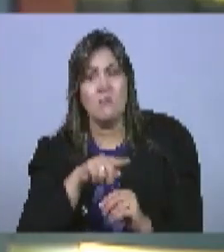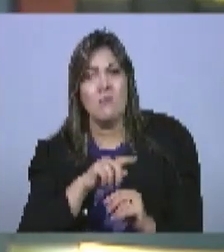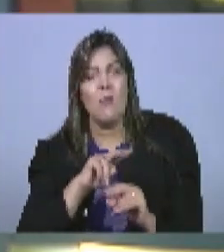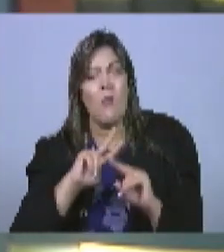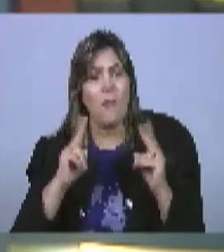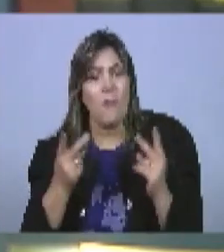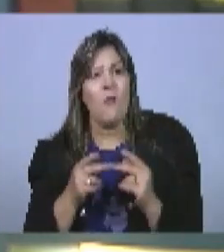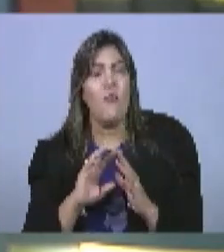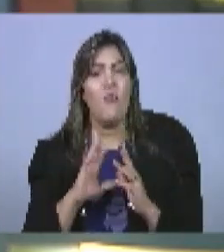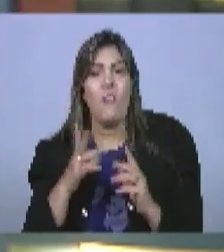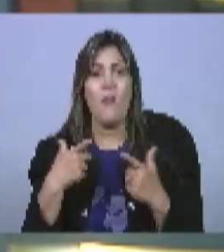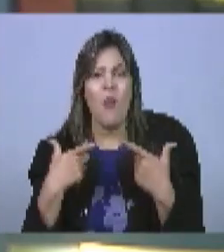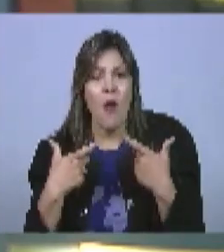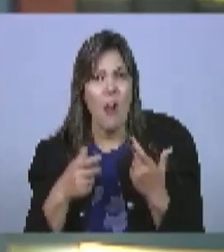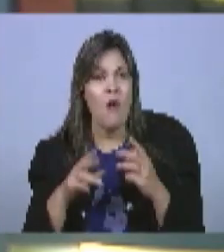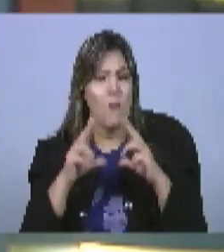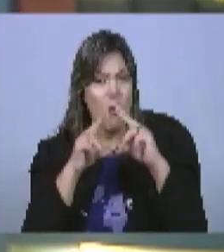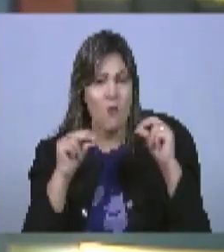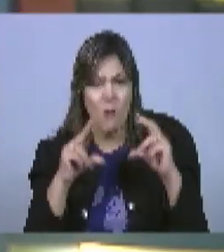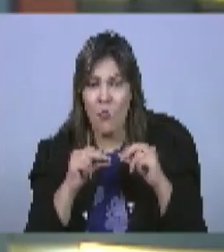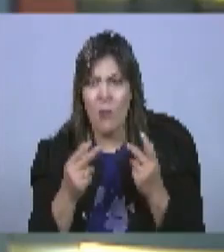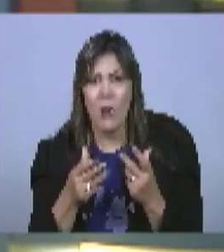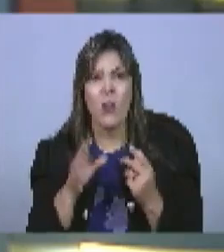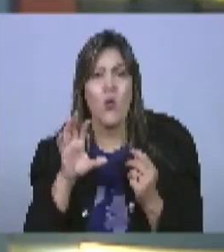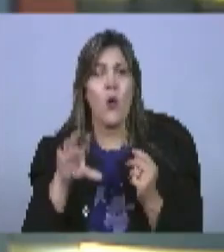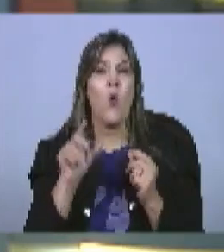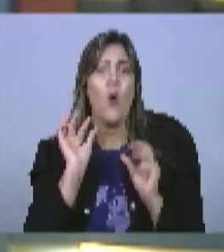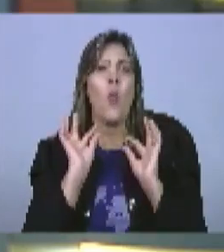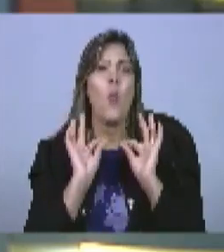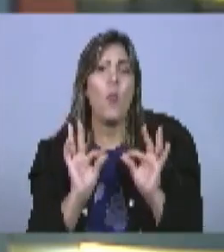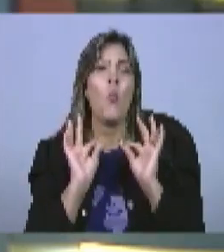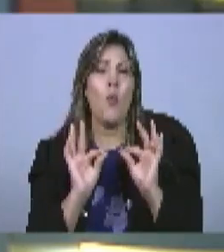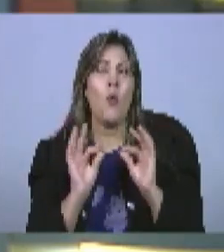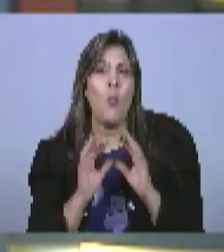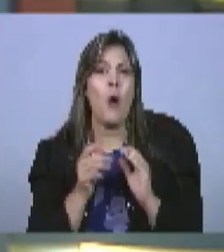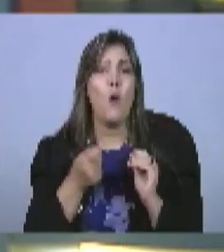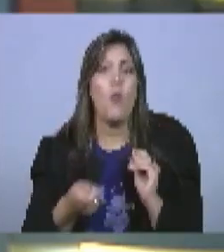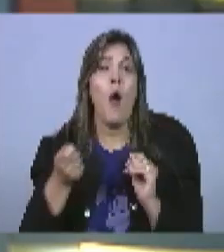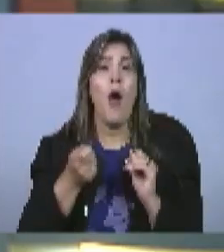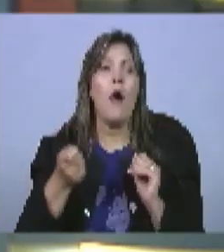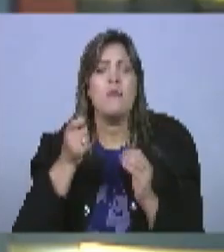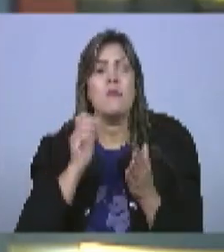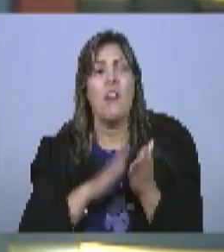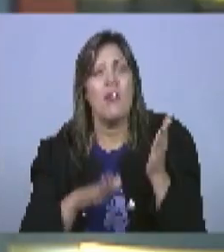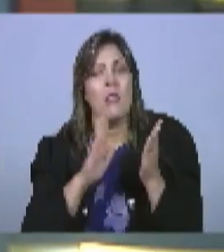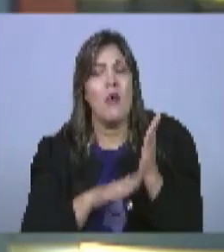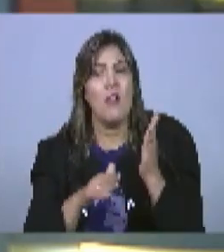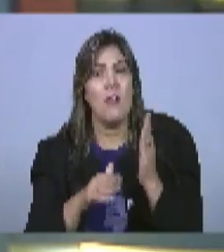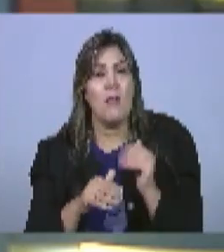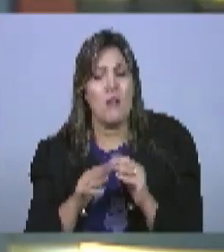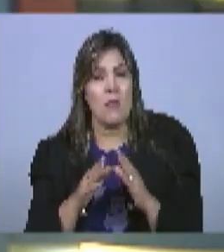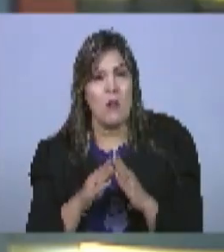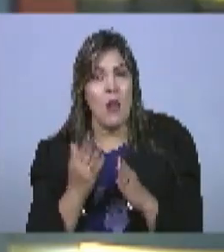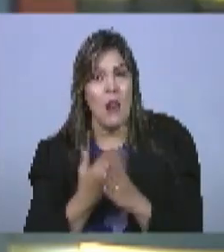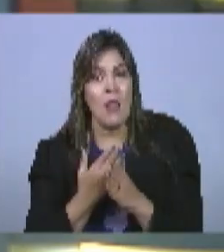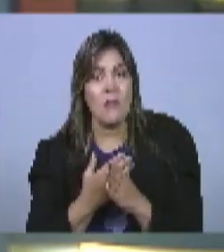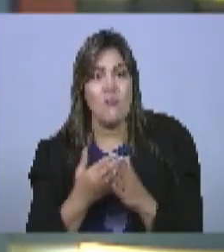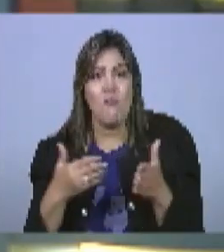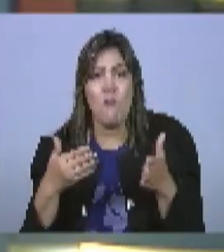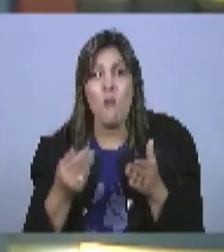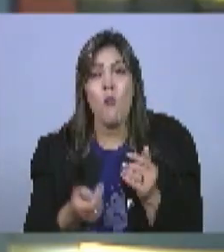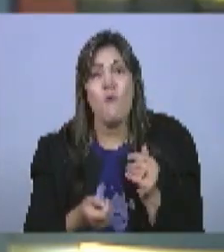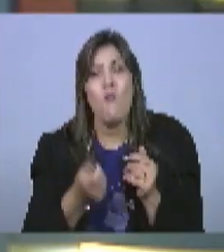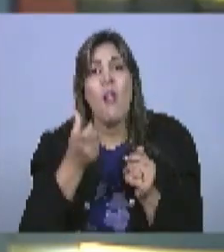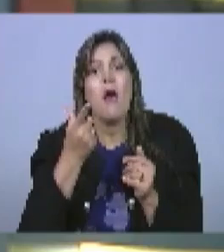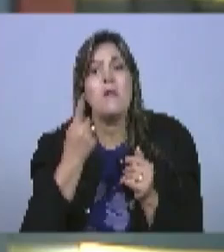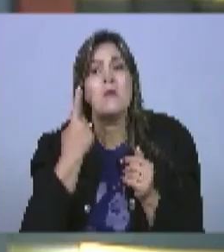او في لبنان او في اماكن اخرى بل بالعكس هو اكثر خطوره لان نخشى في لحظه من